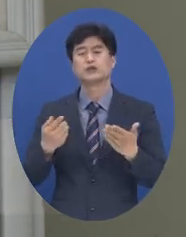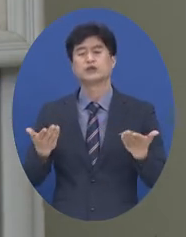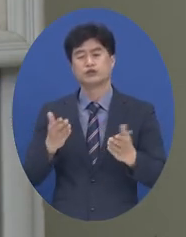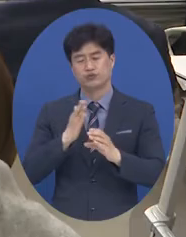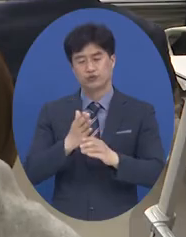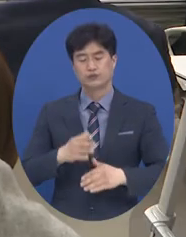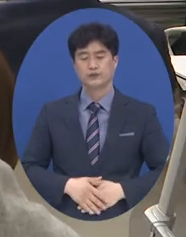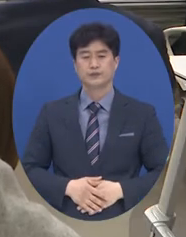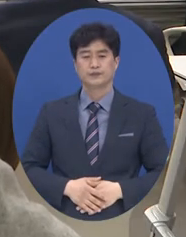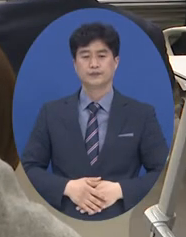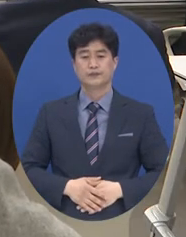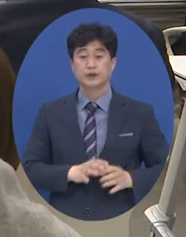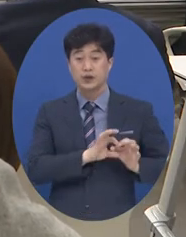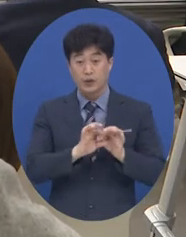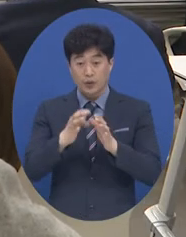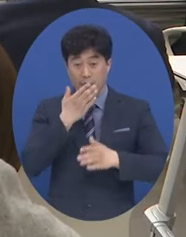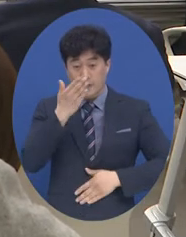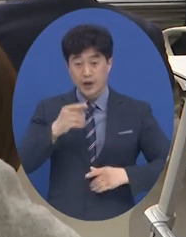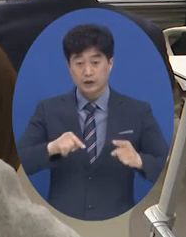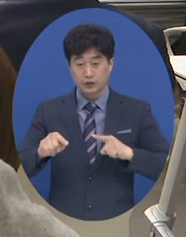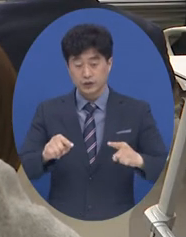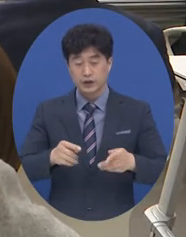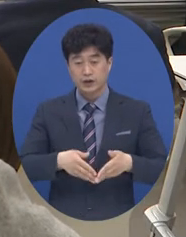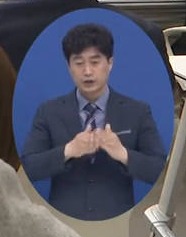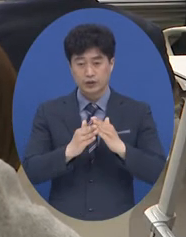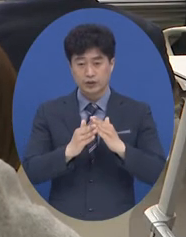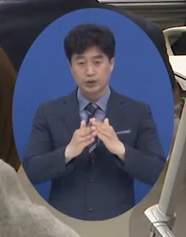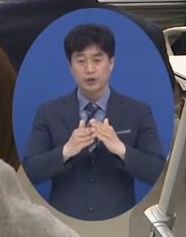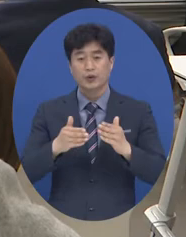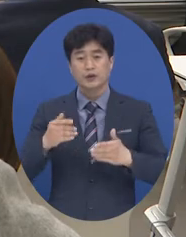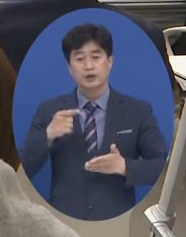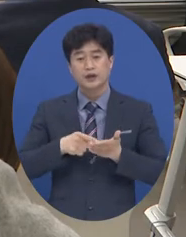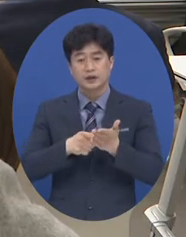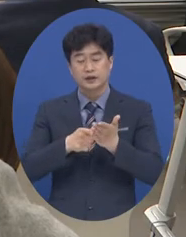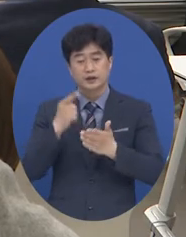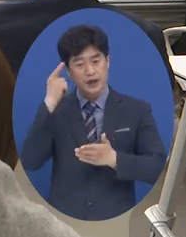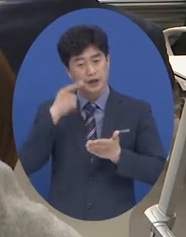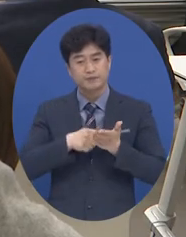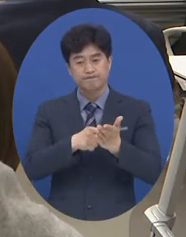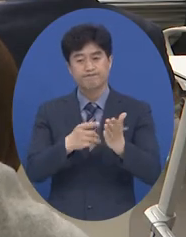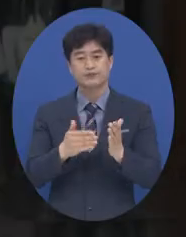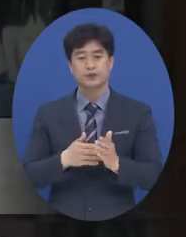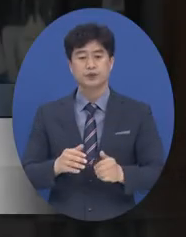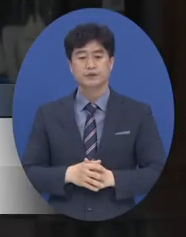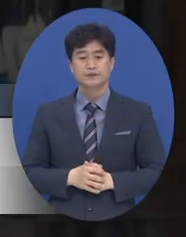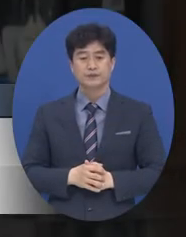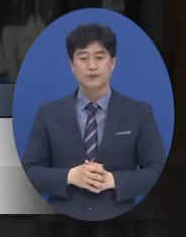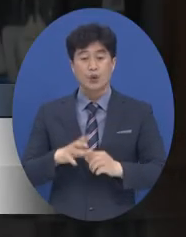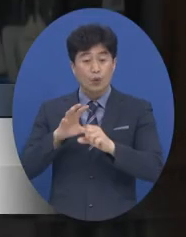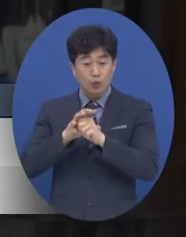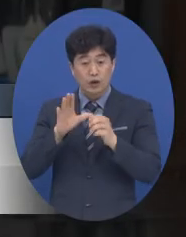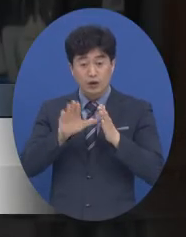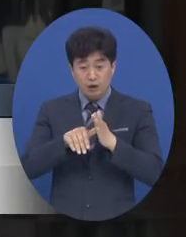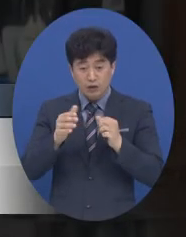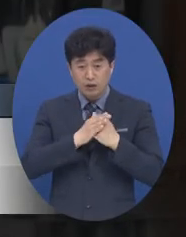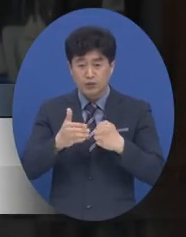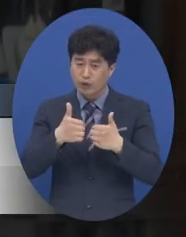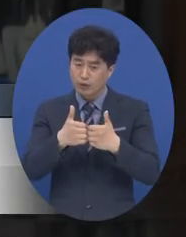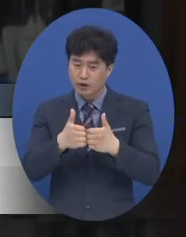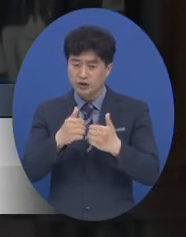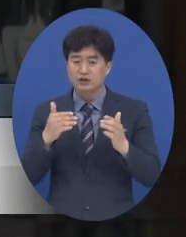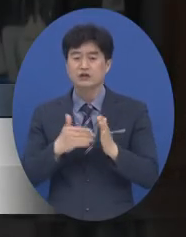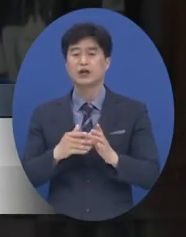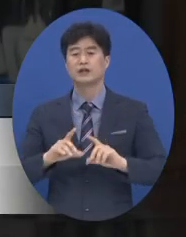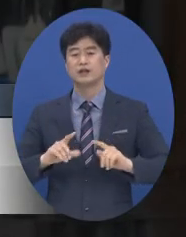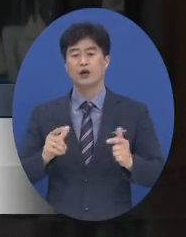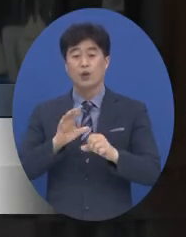계십니다. 지속 가능한 정책을 수립해야 한다는 의견도 있었습니다. 코로나 시대여서 이 논의를 하는 게